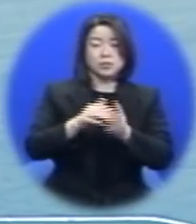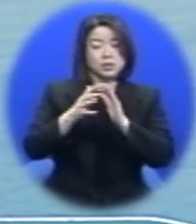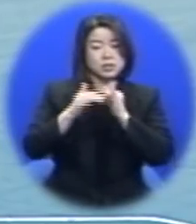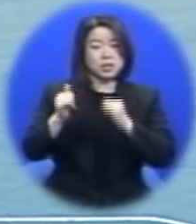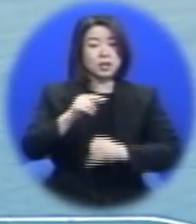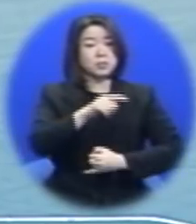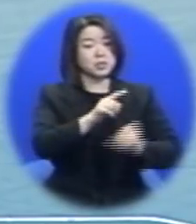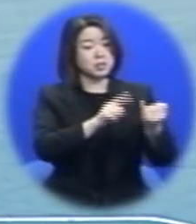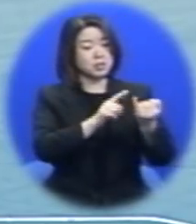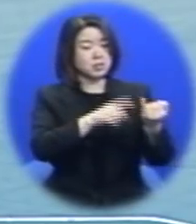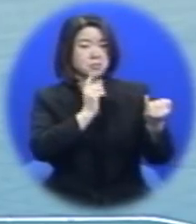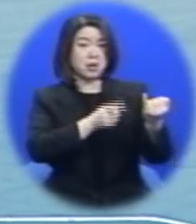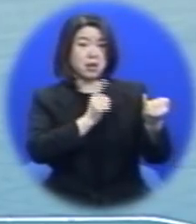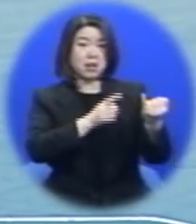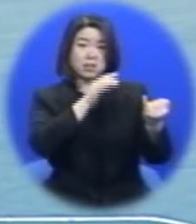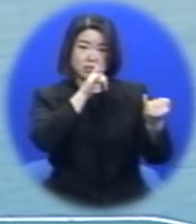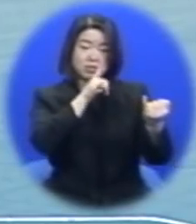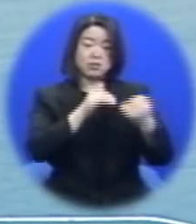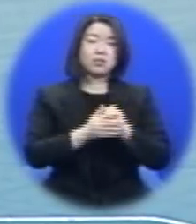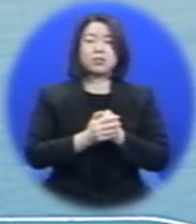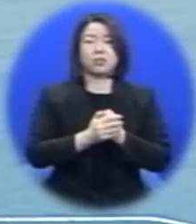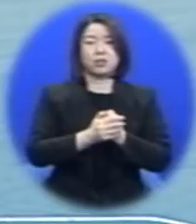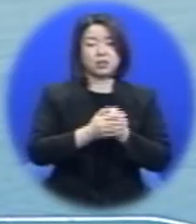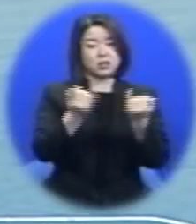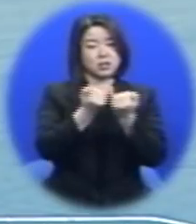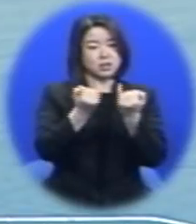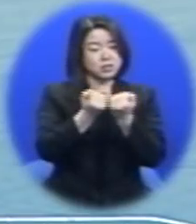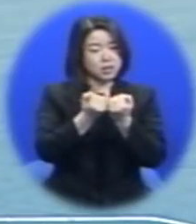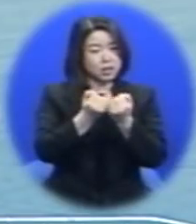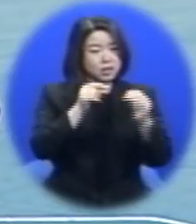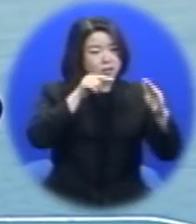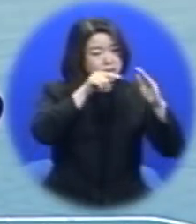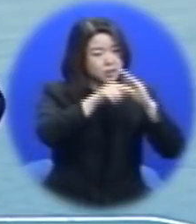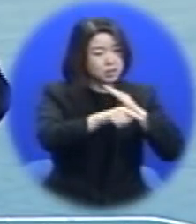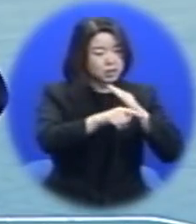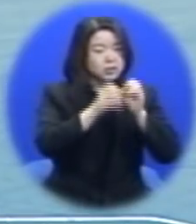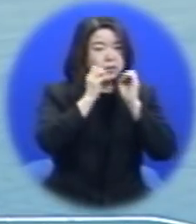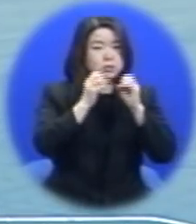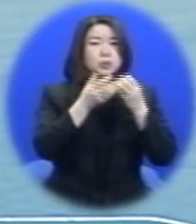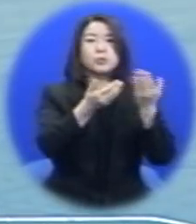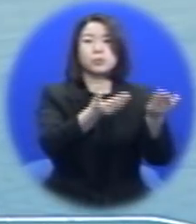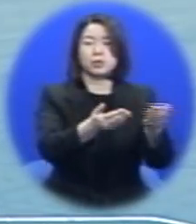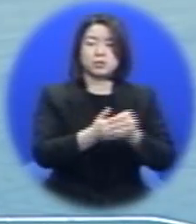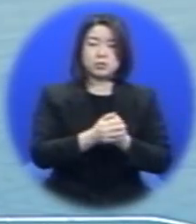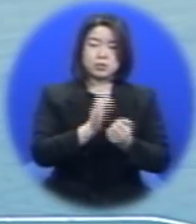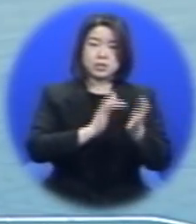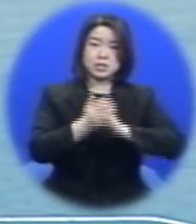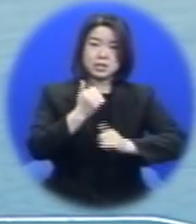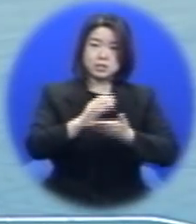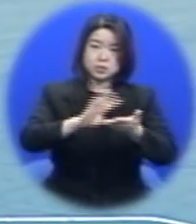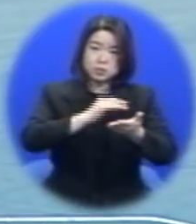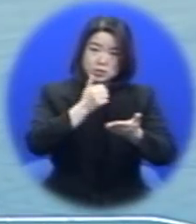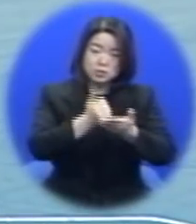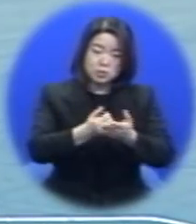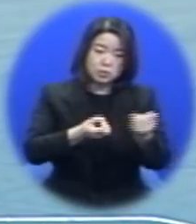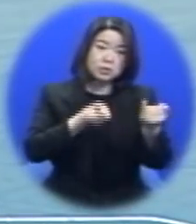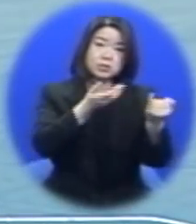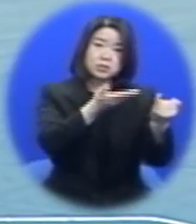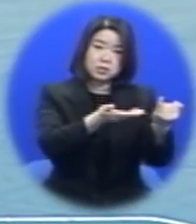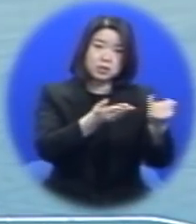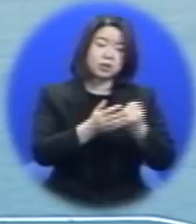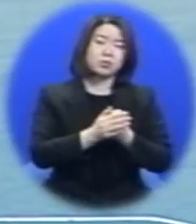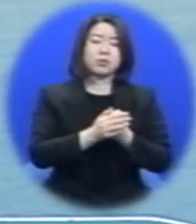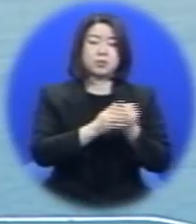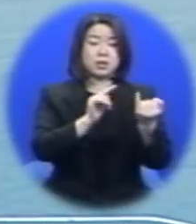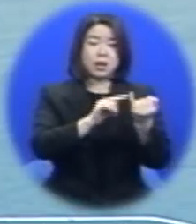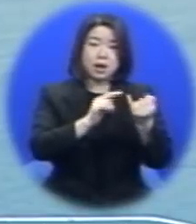손가락질하고 있었습니다. 그 여인을 찾아가서 전도를 했습니다. 예수 그리스도를 전했고 그는